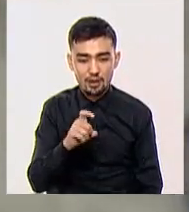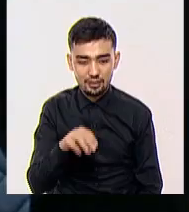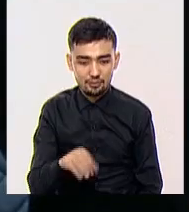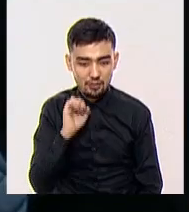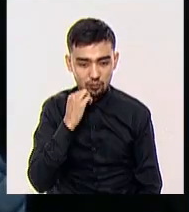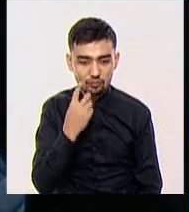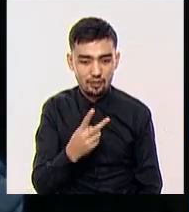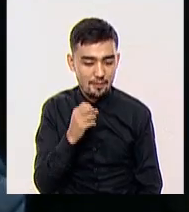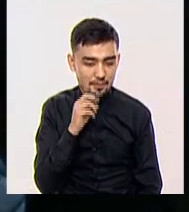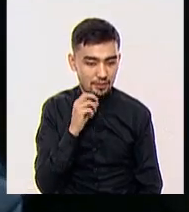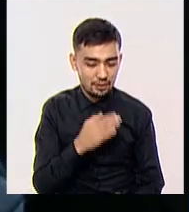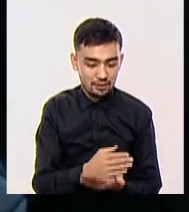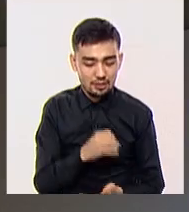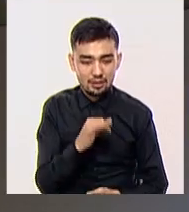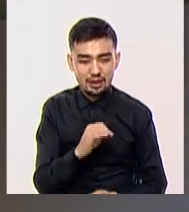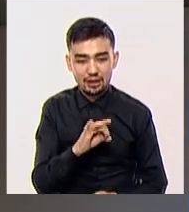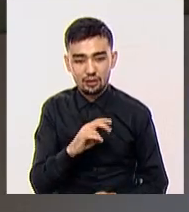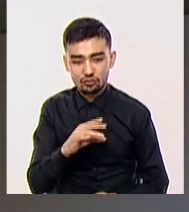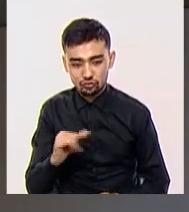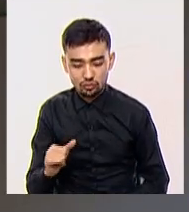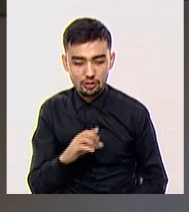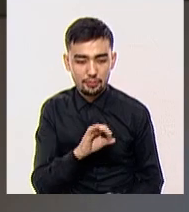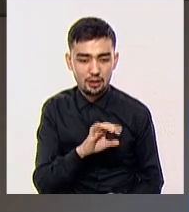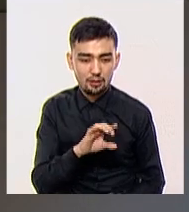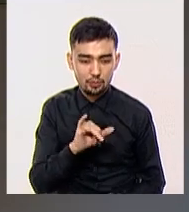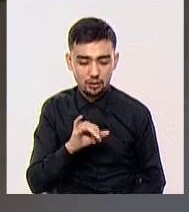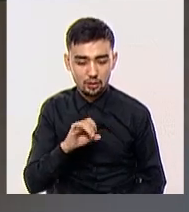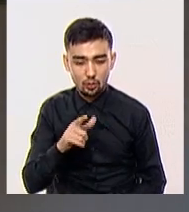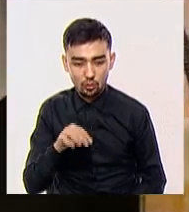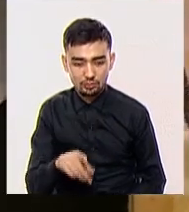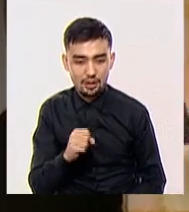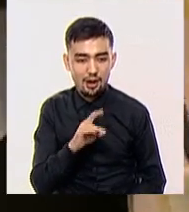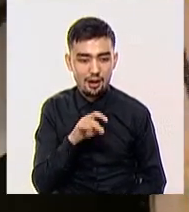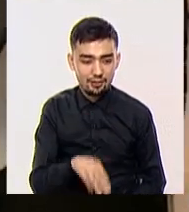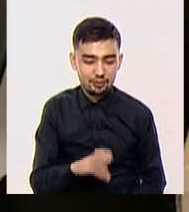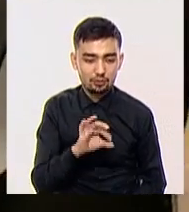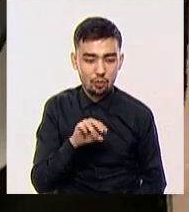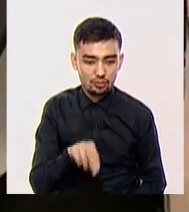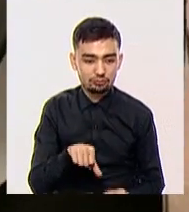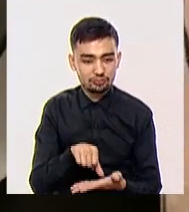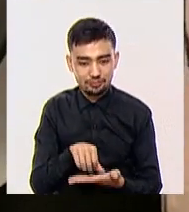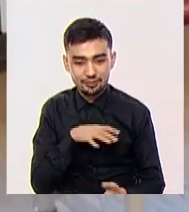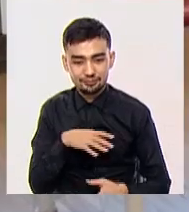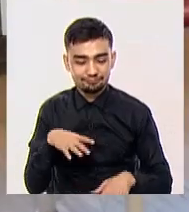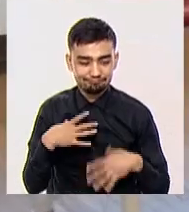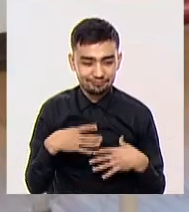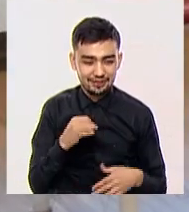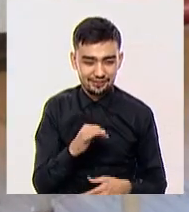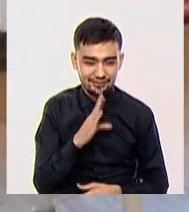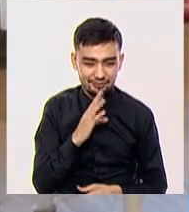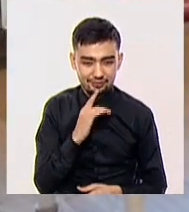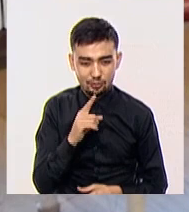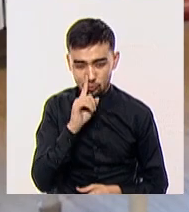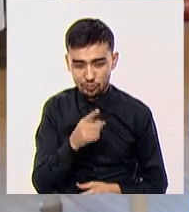бахеттаимова бабушка двух внучек инжу и Бибигуль занимается по программе арт-спорт с её открытия не Одно занятие девочки